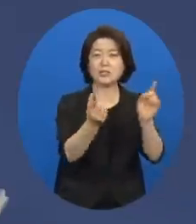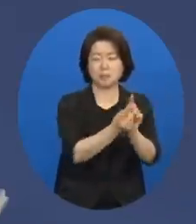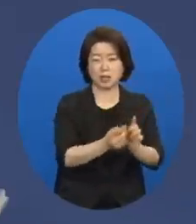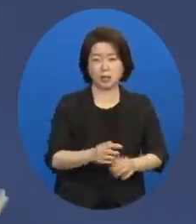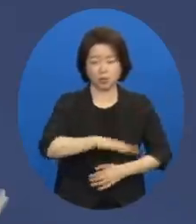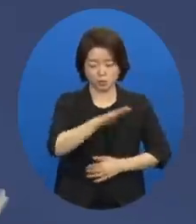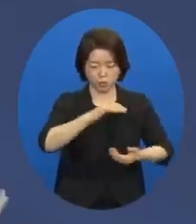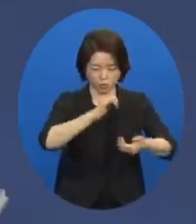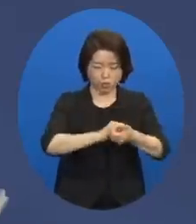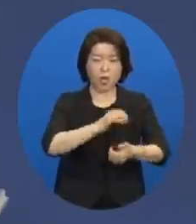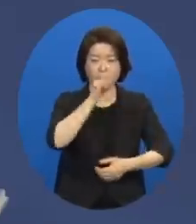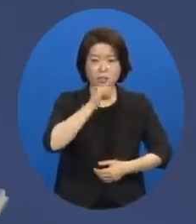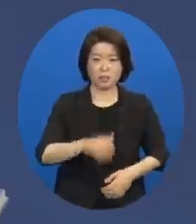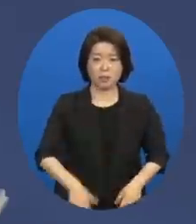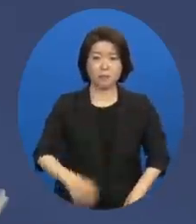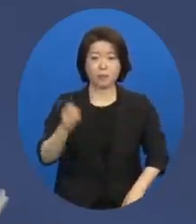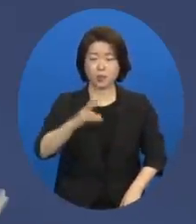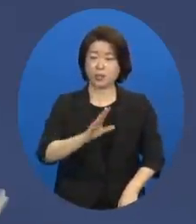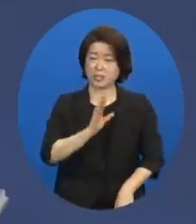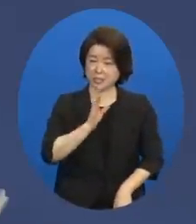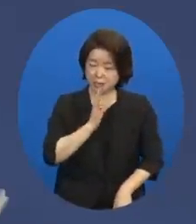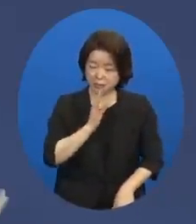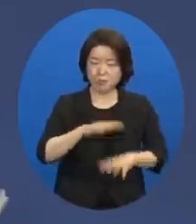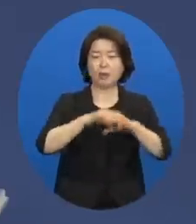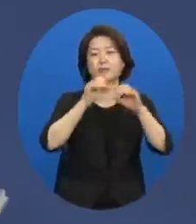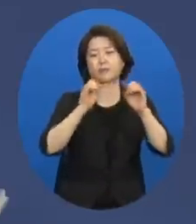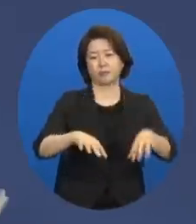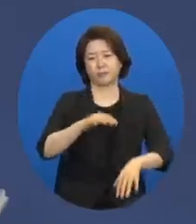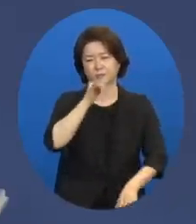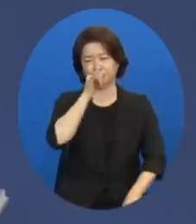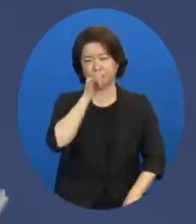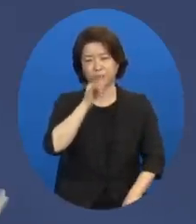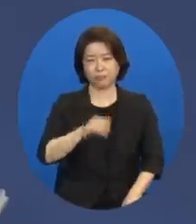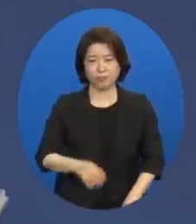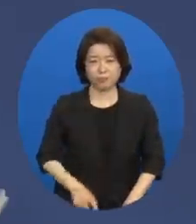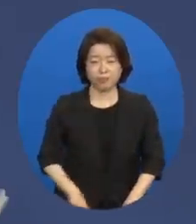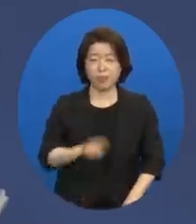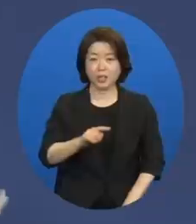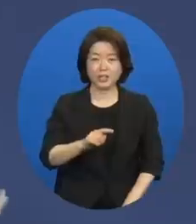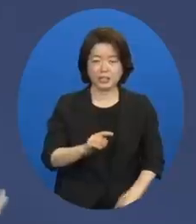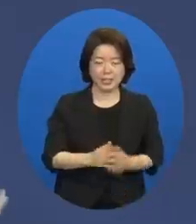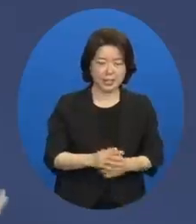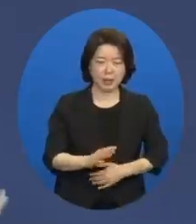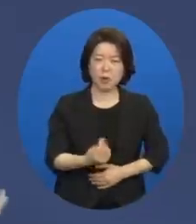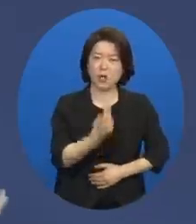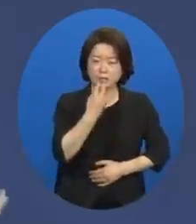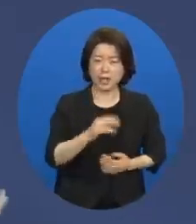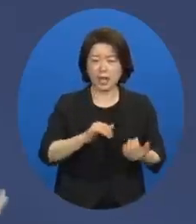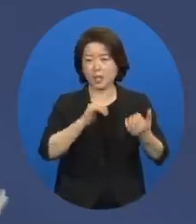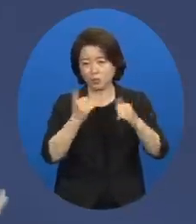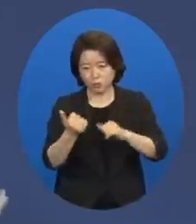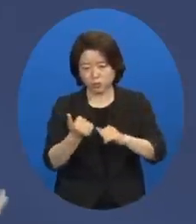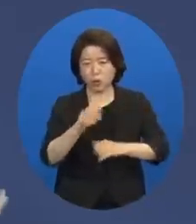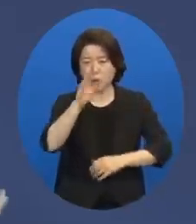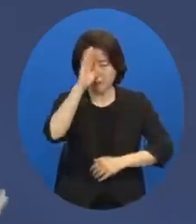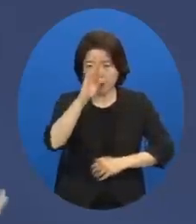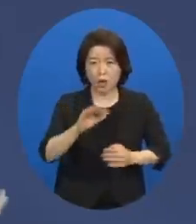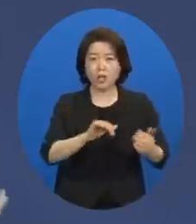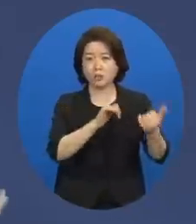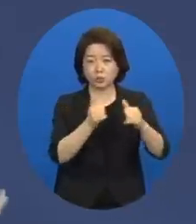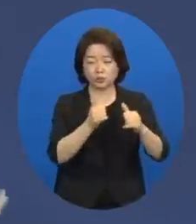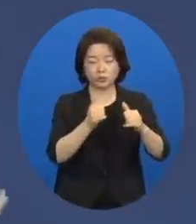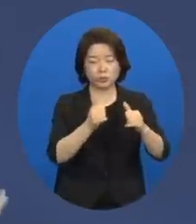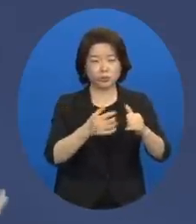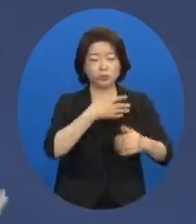유한합니다. 그리고 정말 허무합니다. 그리고 이 생로병사 고달다 시다마라고